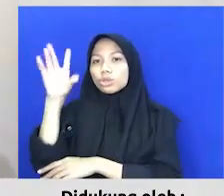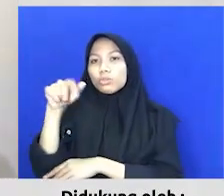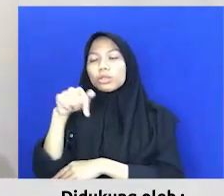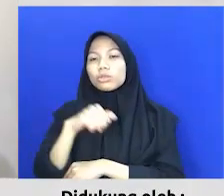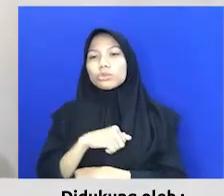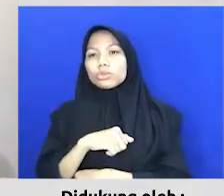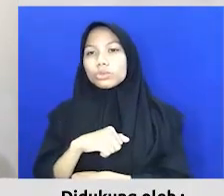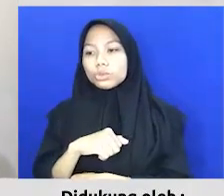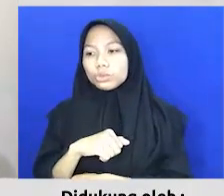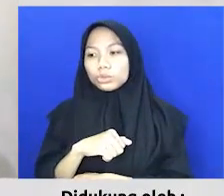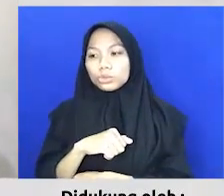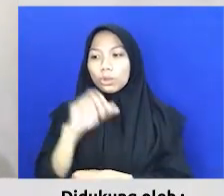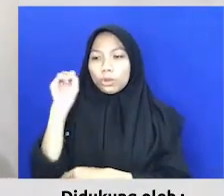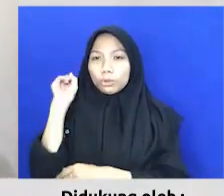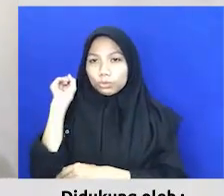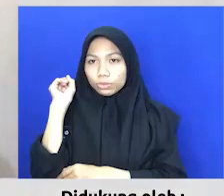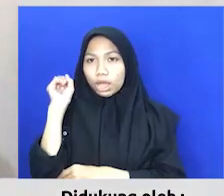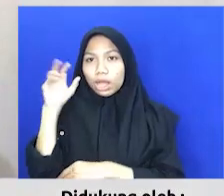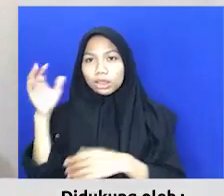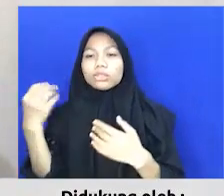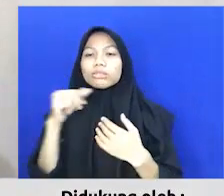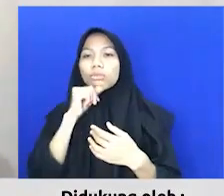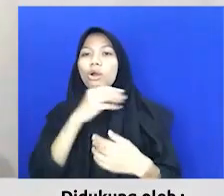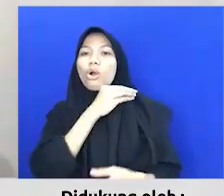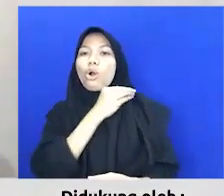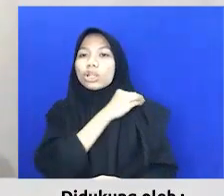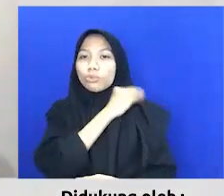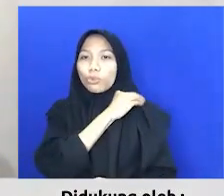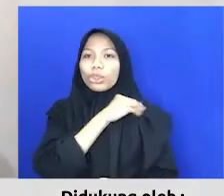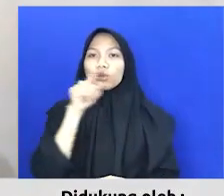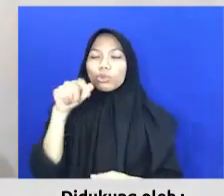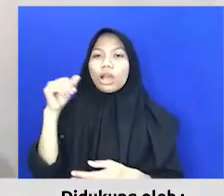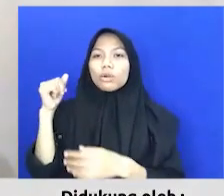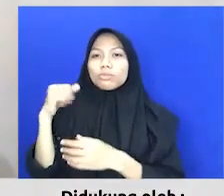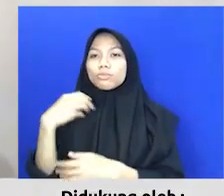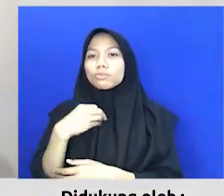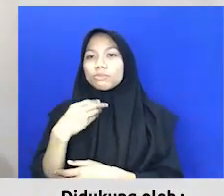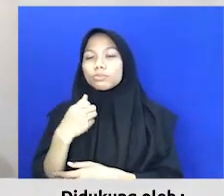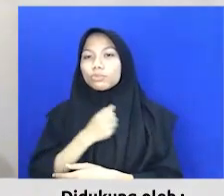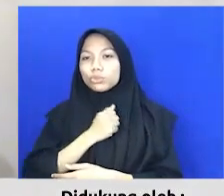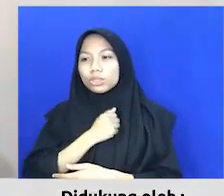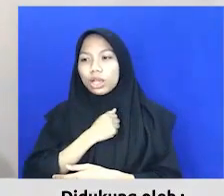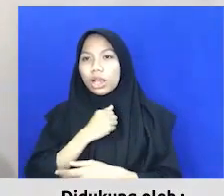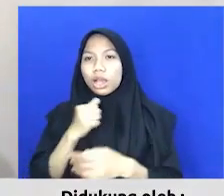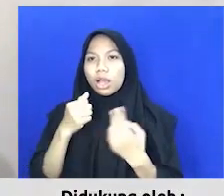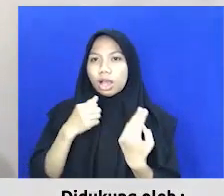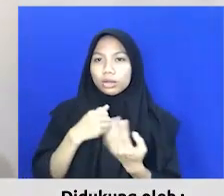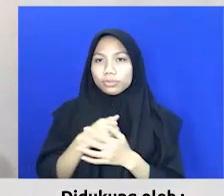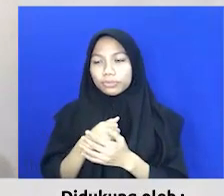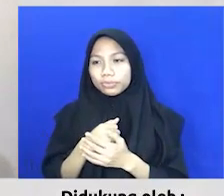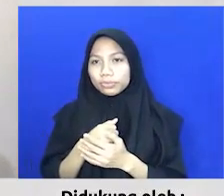biasa aja ya, seperti ya, adanya apa gitu, yang tidak pernah dibicarakan orang ya. Sama juga dengan silat itu dan